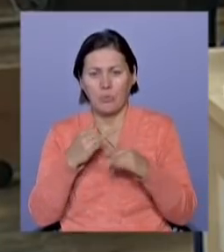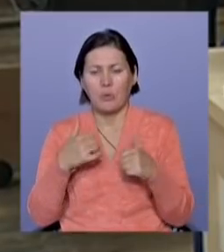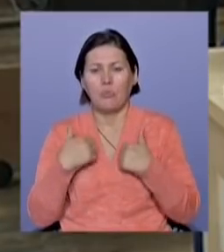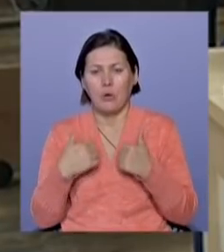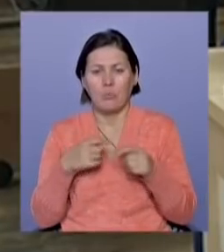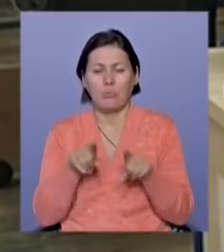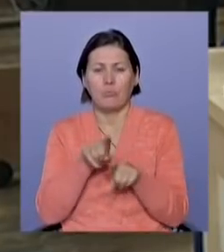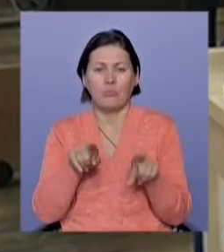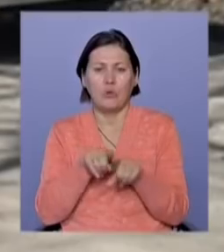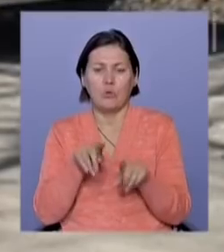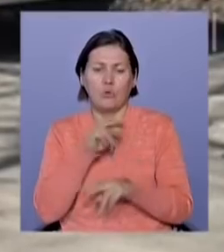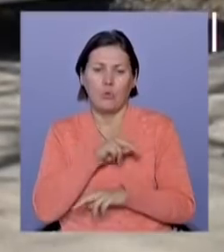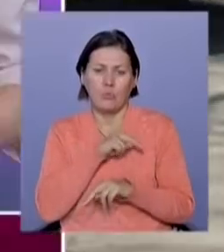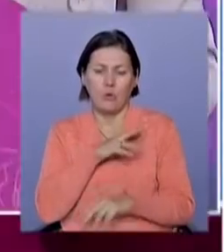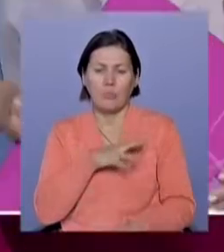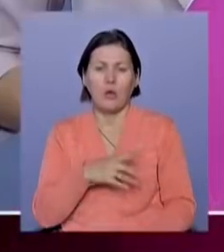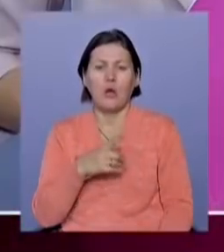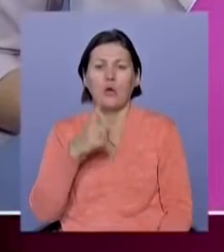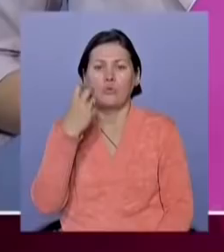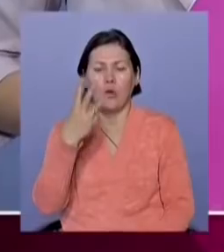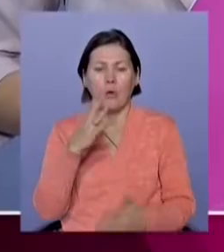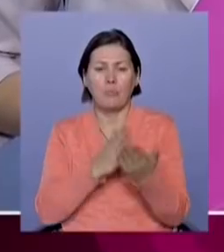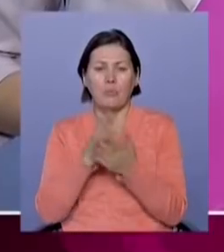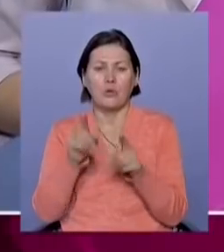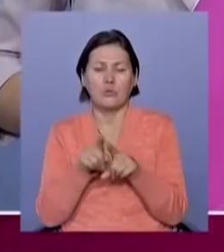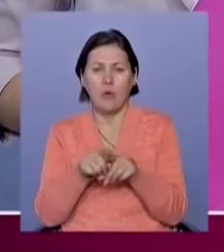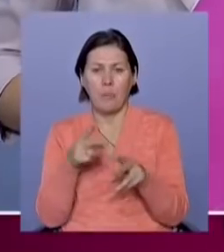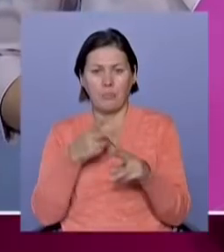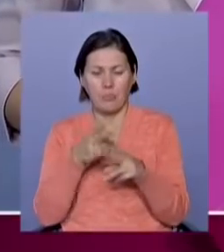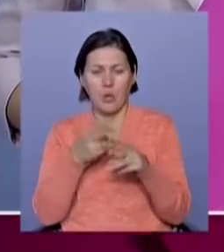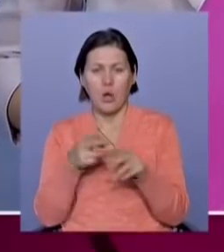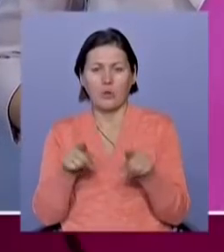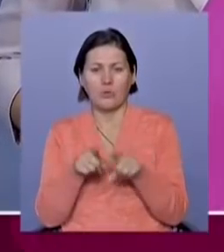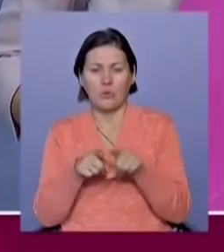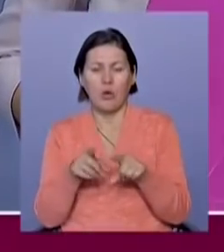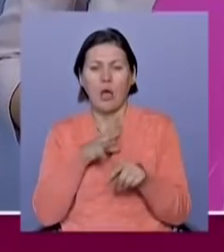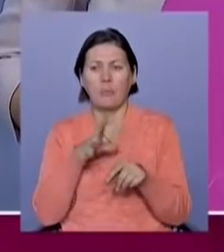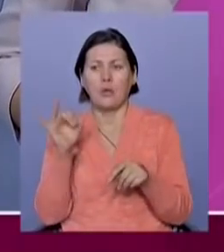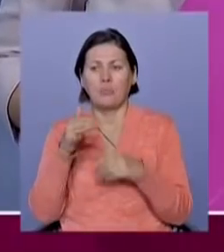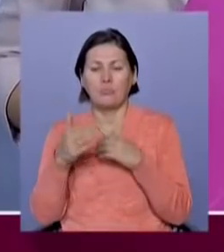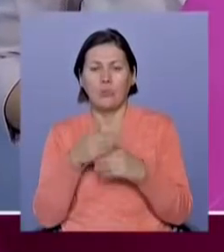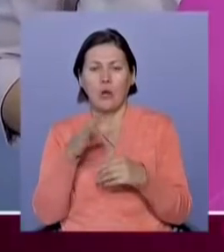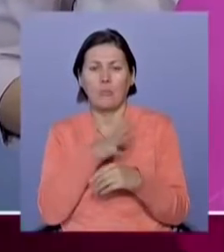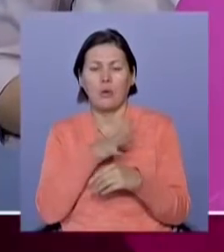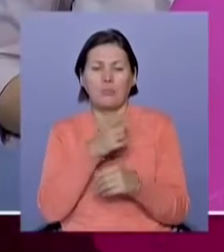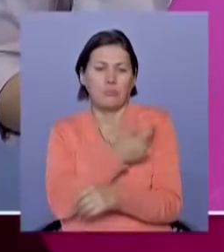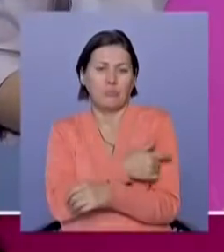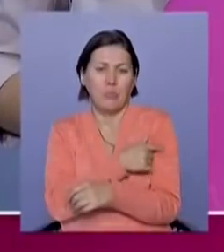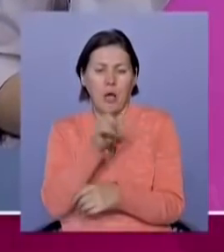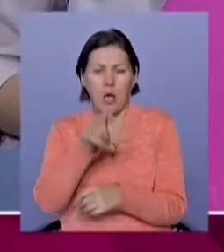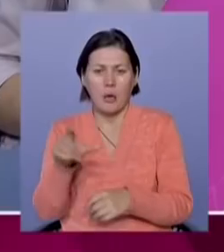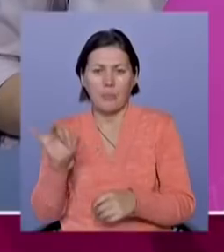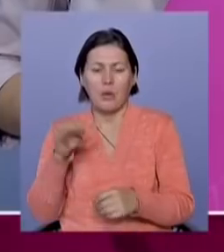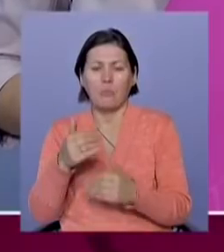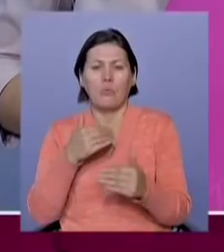жұмысымыз сондай. 103 қызметінің жұмысына кедергі келтіретіндерге қандай да бір жаза қолданса дейді дәрігерлер.